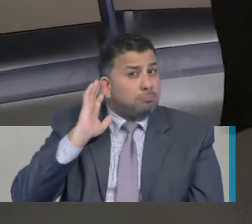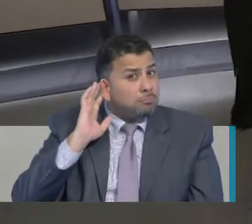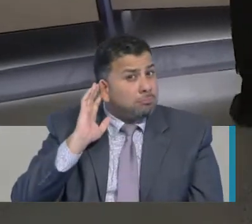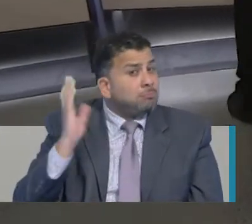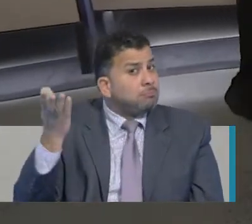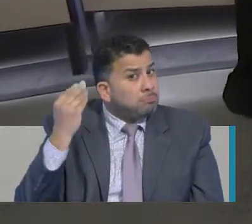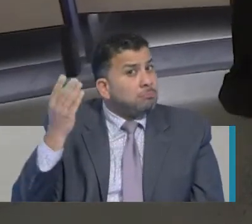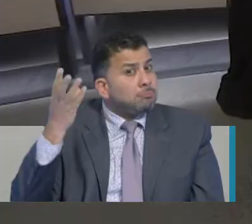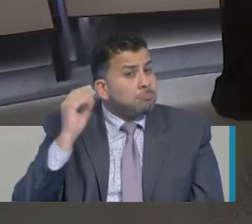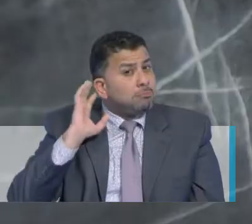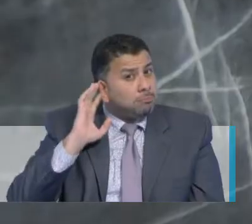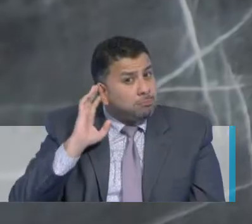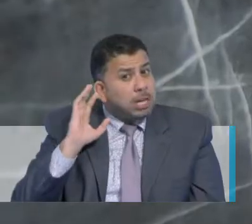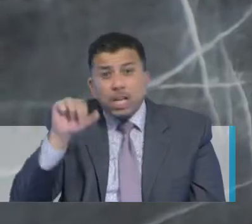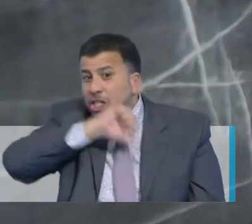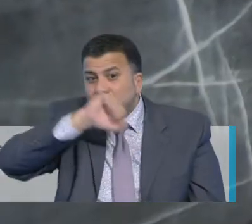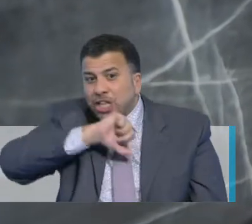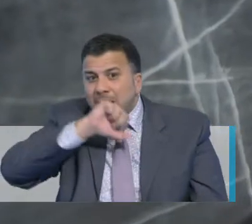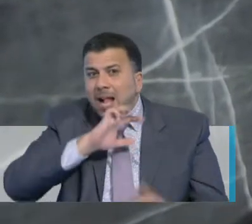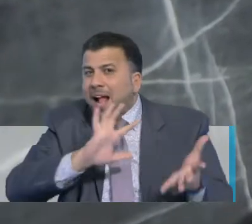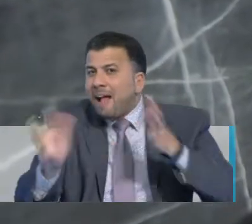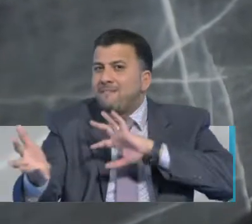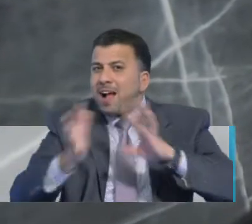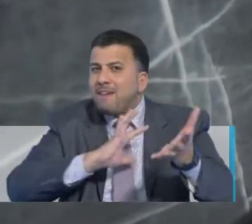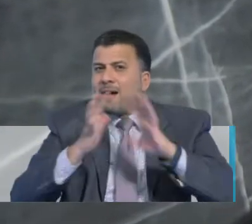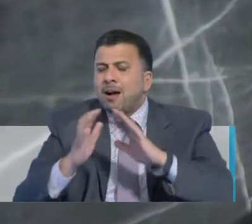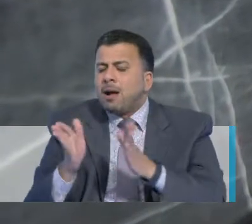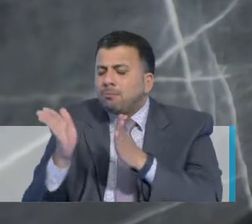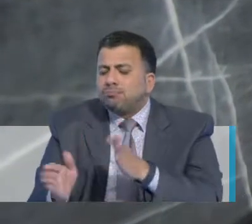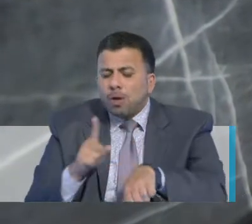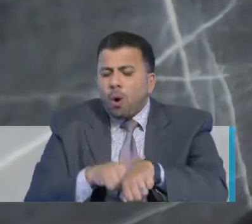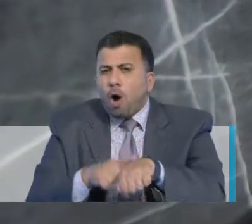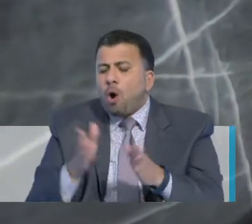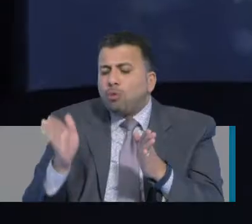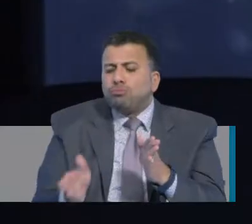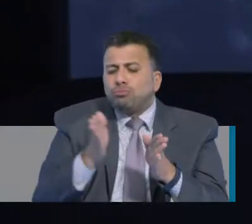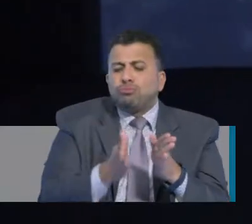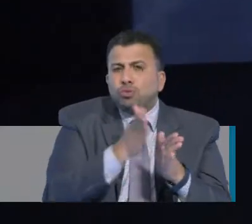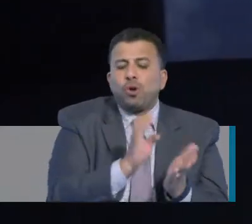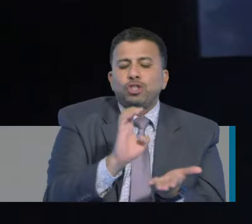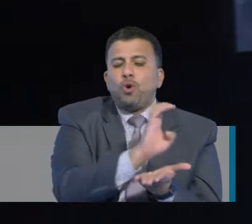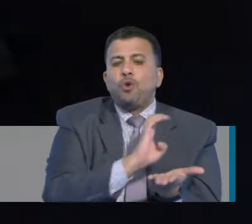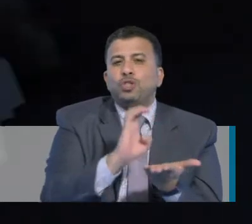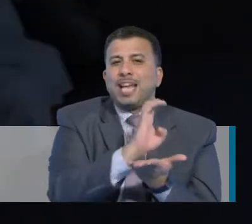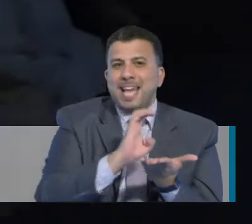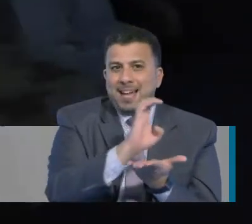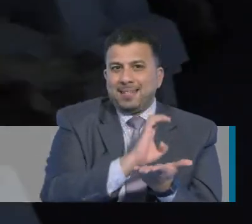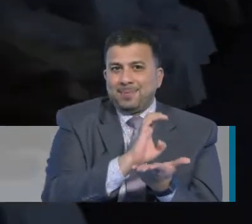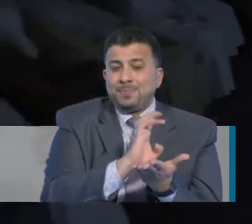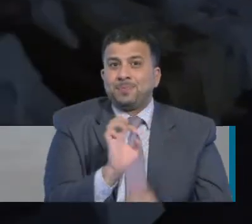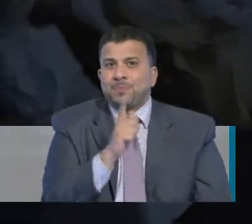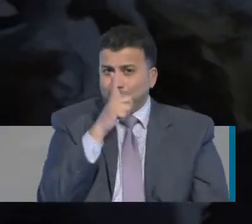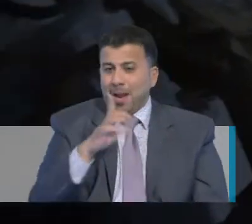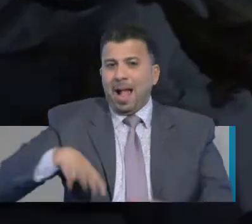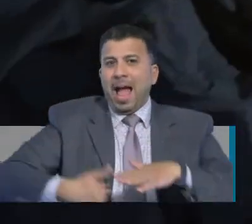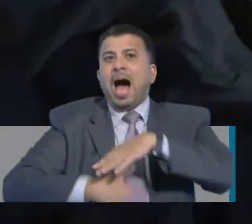عن كيفية تشكل إمارة الشارقة عبر مختلف العصور الجيولوجية. وتابع صاحب السمو حاكم